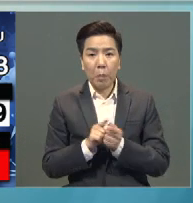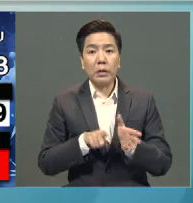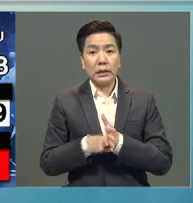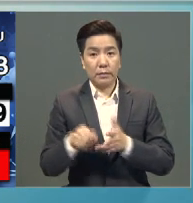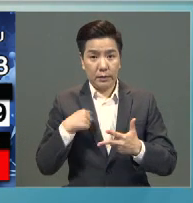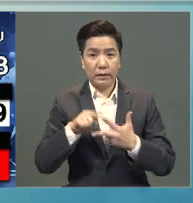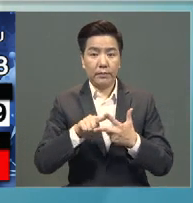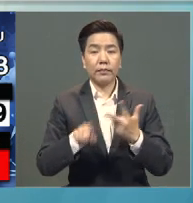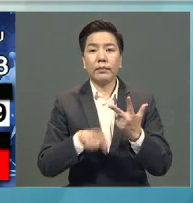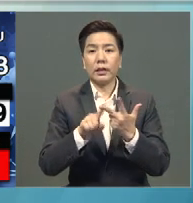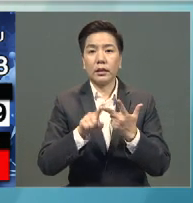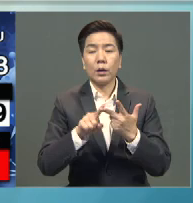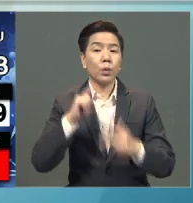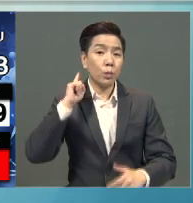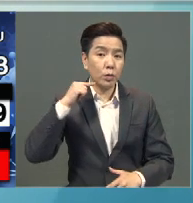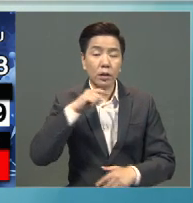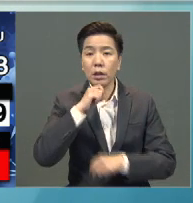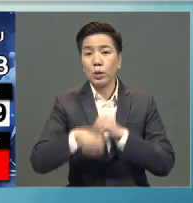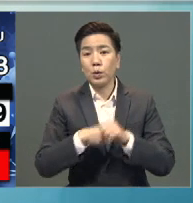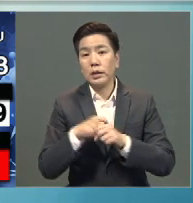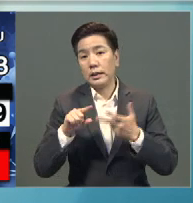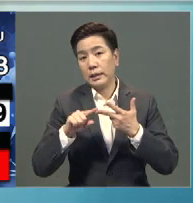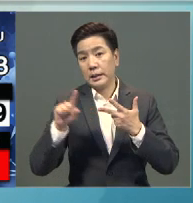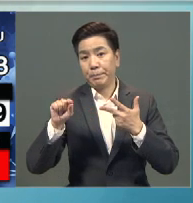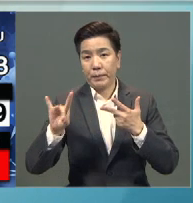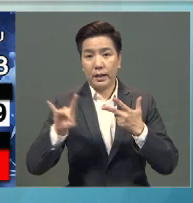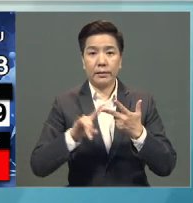กรกฎาคมเหมือนกันไม่มีอาการครับแต่ผลออกมายืนยันพบเชื้อรายที่3อายุผู้หญิงอายุ 28